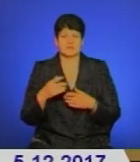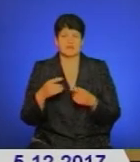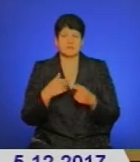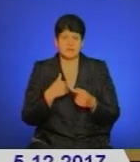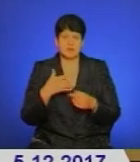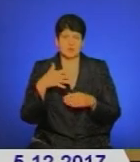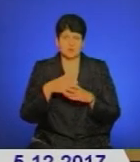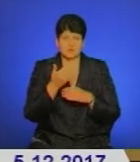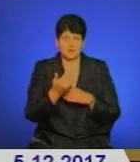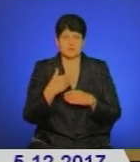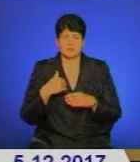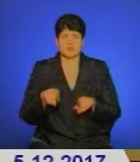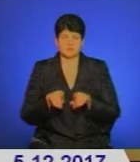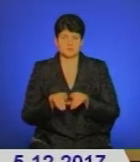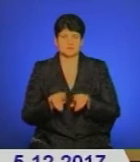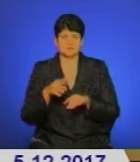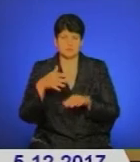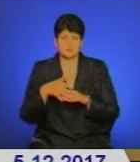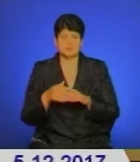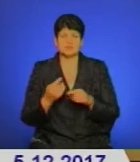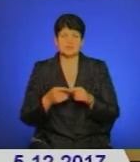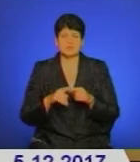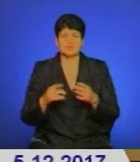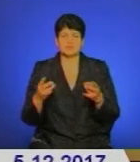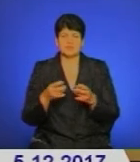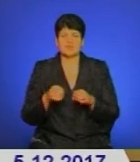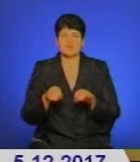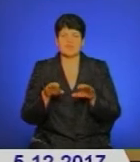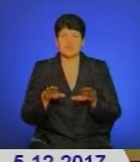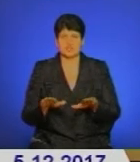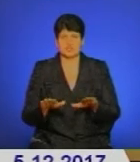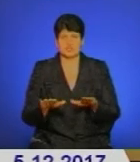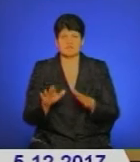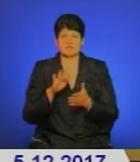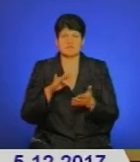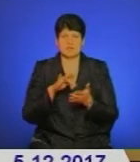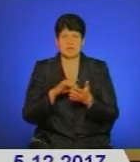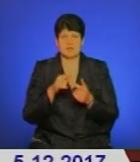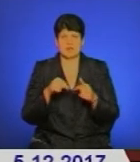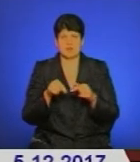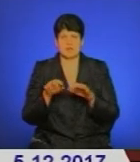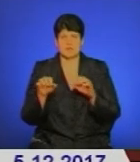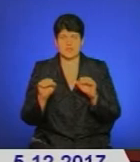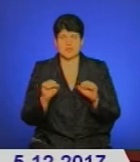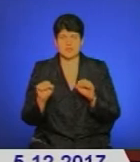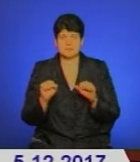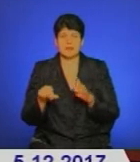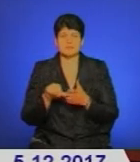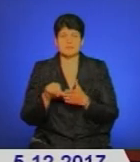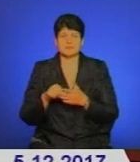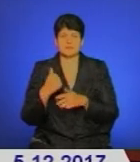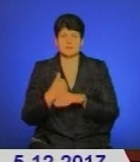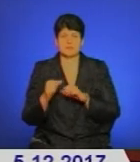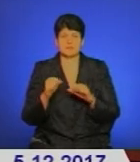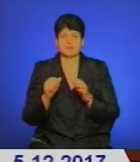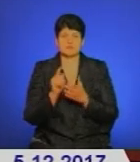і ми розуміємо, що це потребує вирішення центральних органів влади. Представники Головного